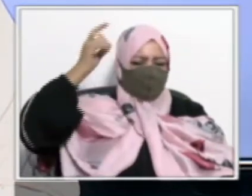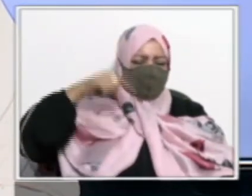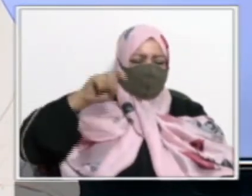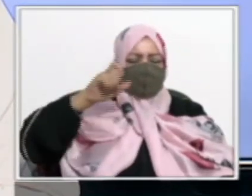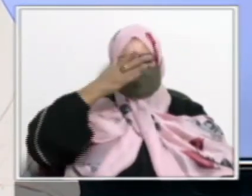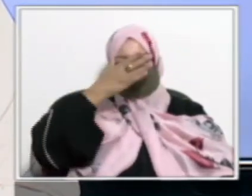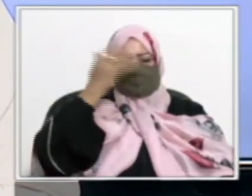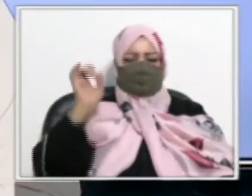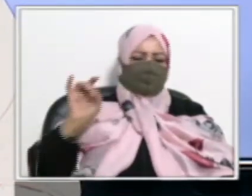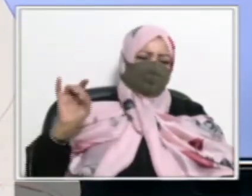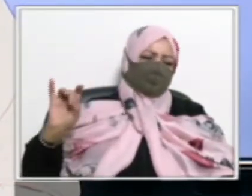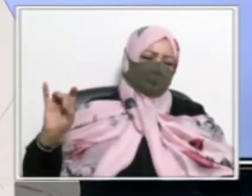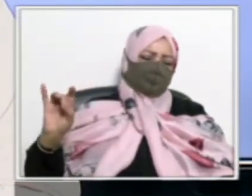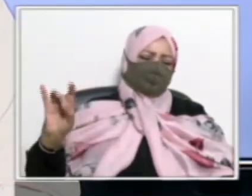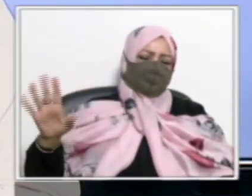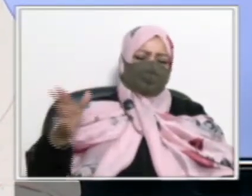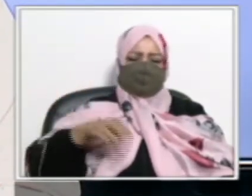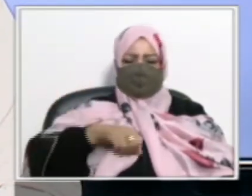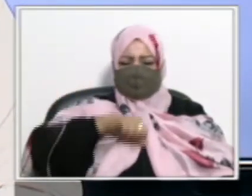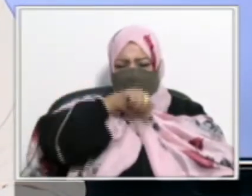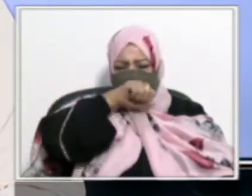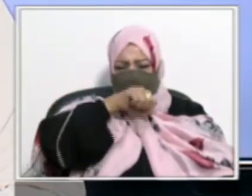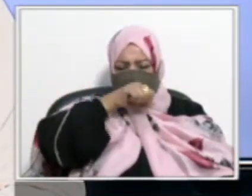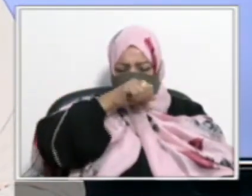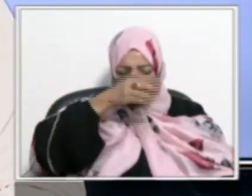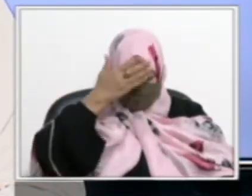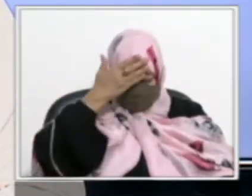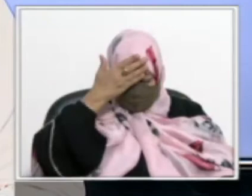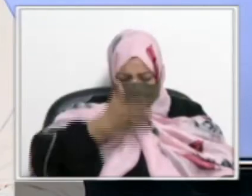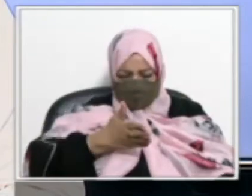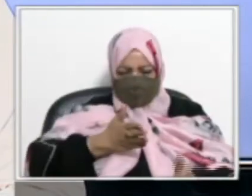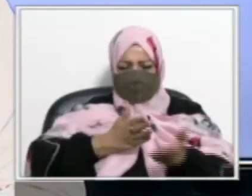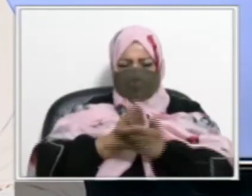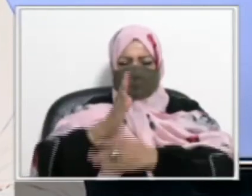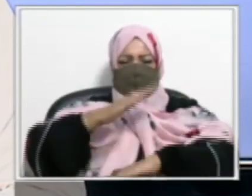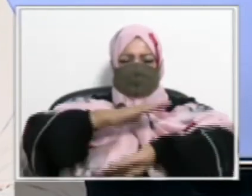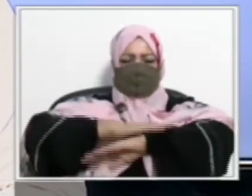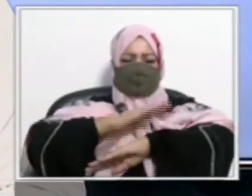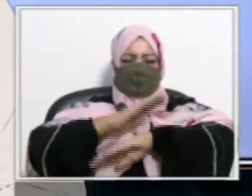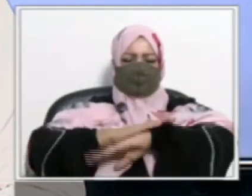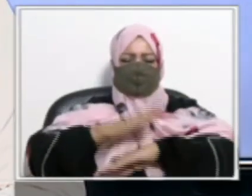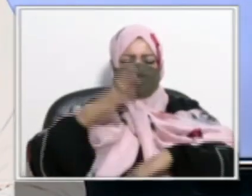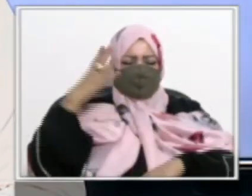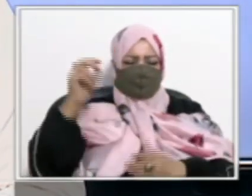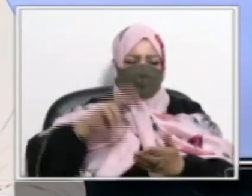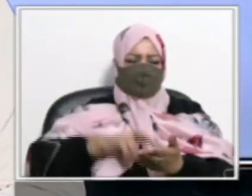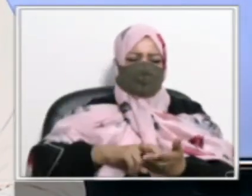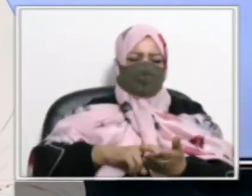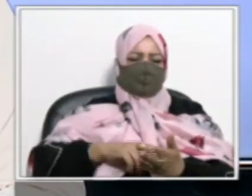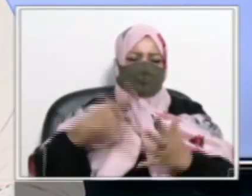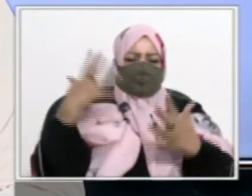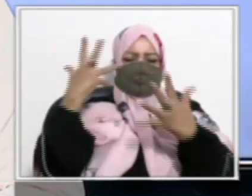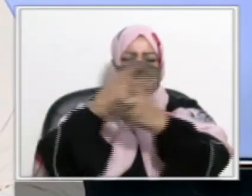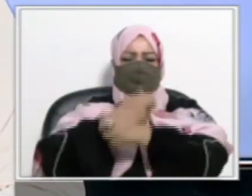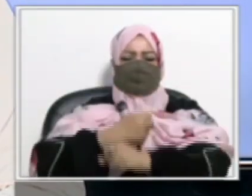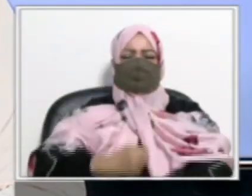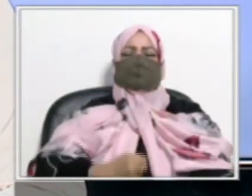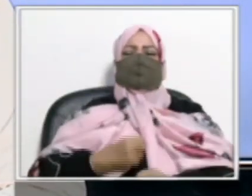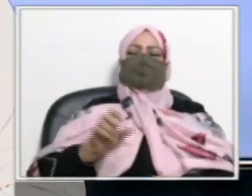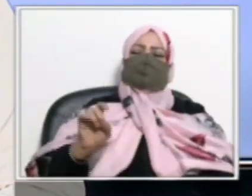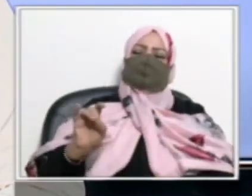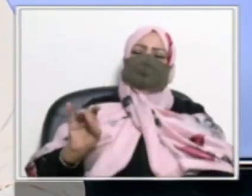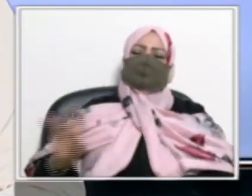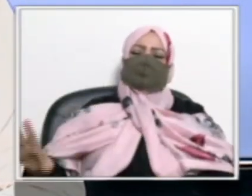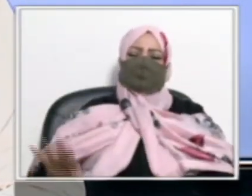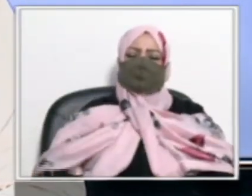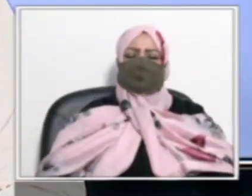الله عز وجل من هذه اللحظة الأخيرة، الدقيقة الأخيرة في حياته، يعصمه الله عز وجل من الوقوع في الحرام